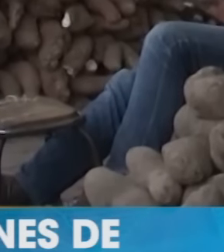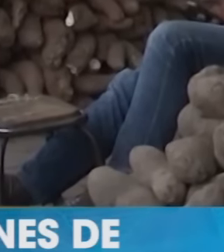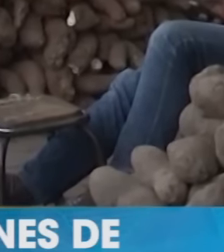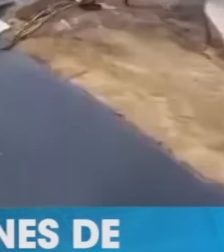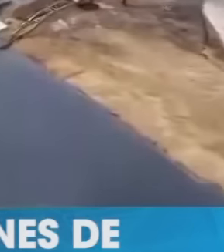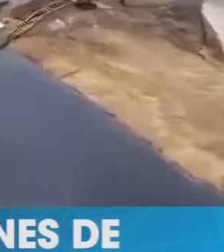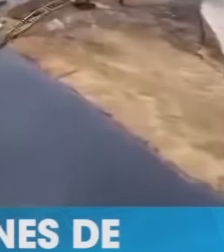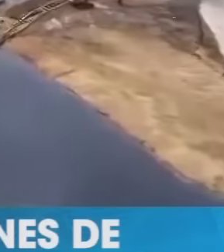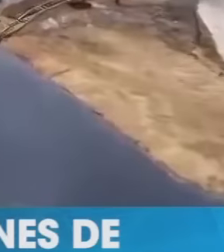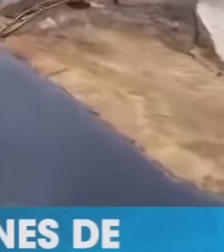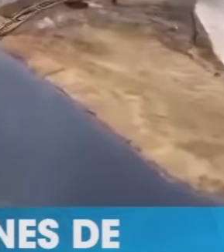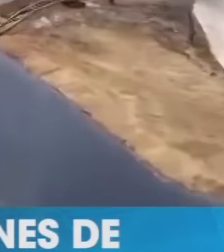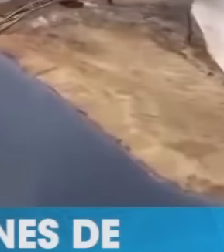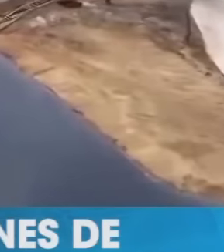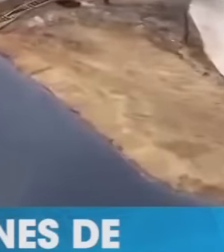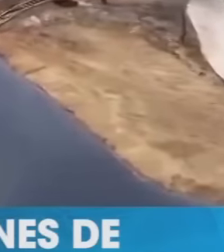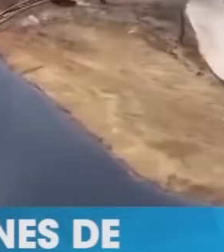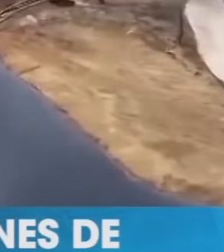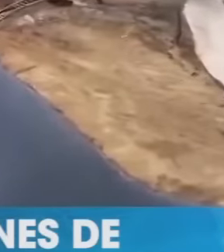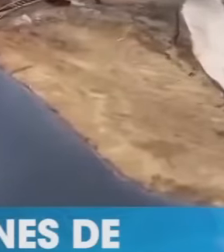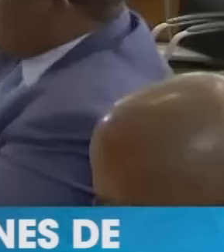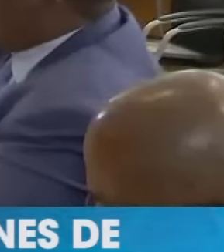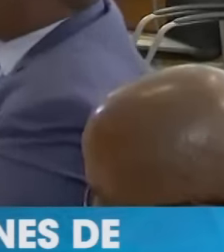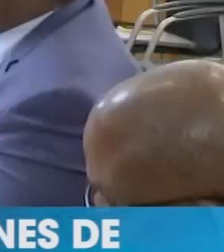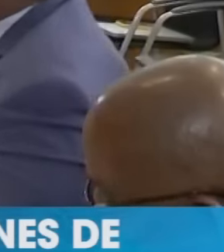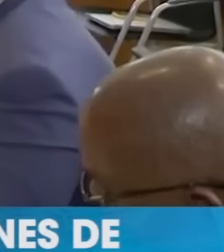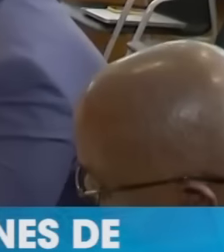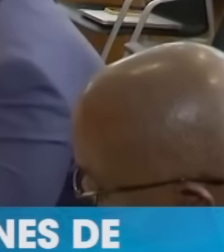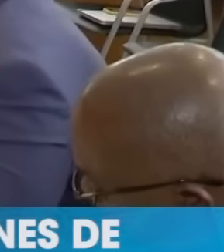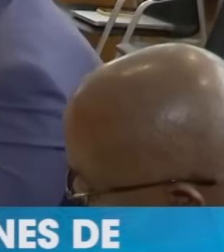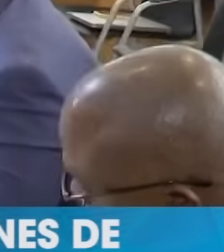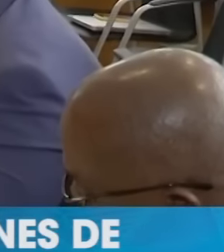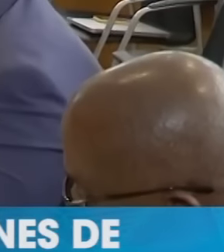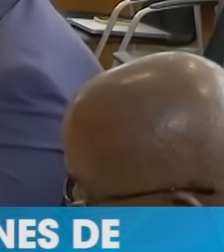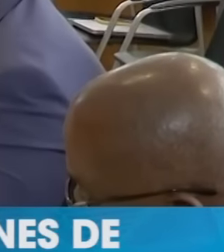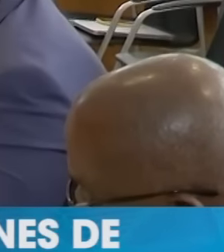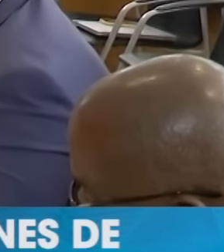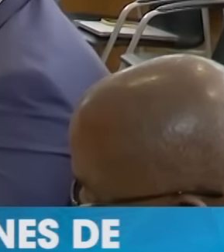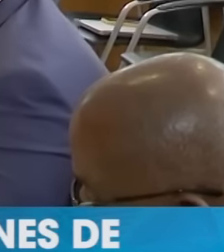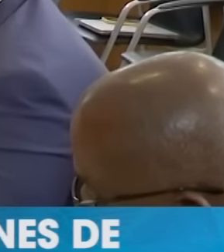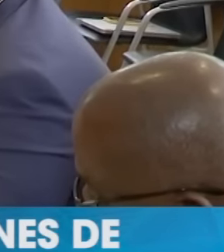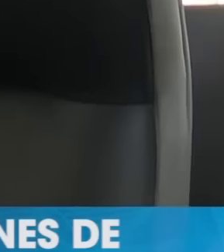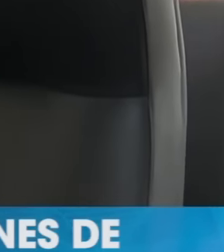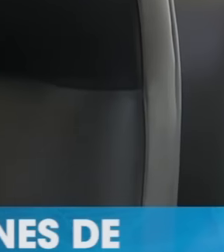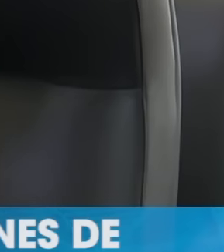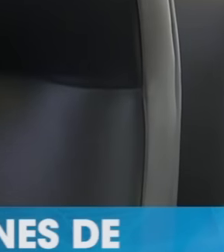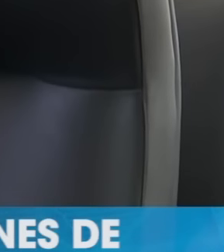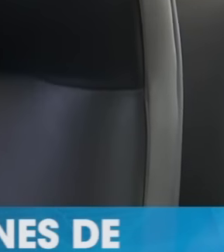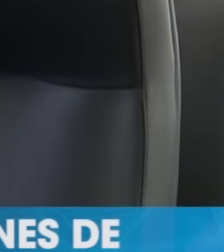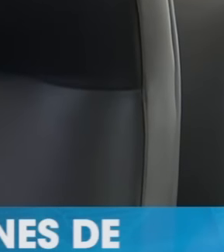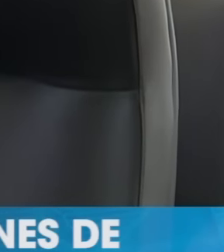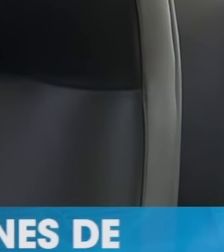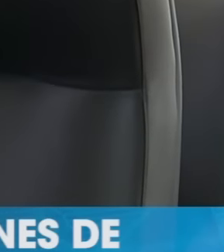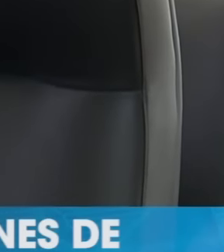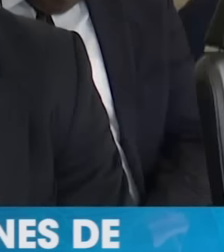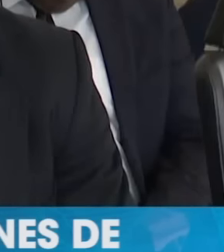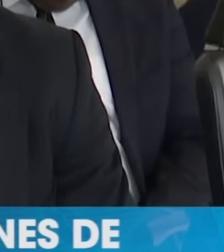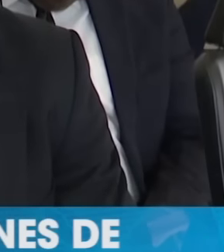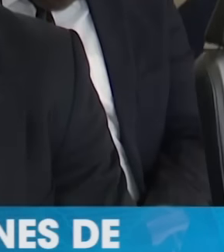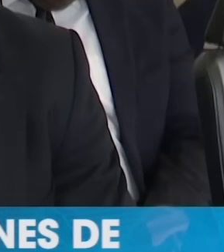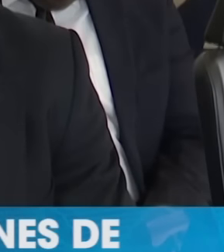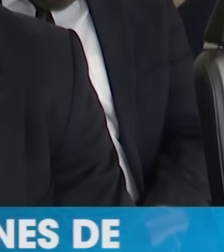et financier triennal, une mission du Fonds monétaire international a pris part cette semaine à une séance de travail au ministère de